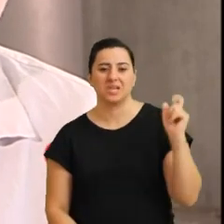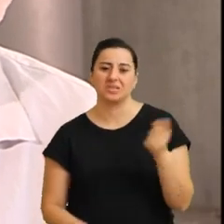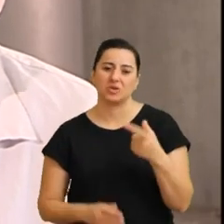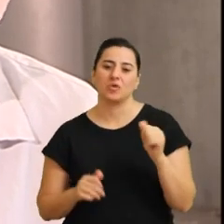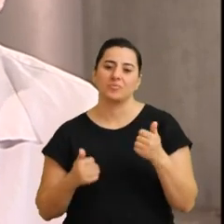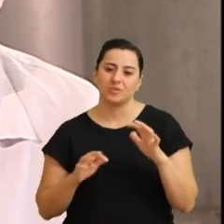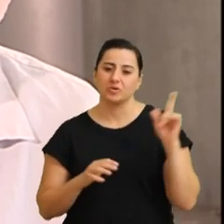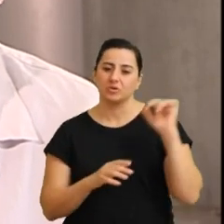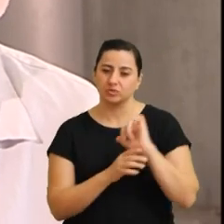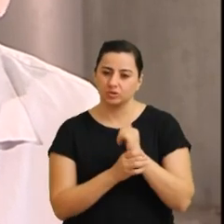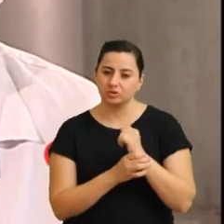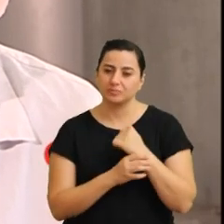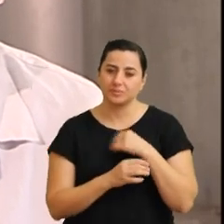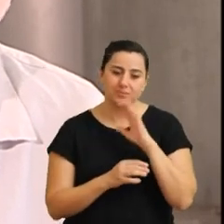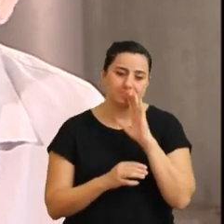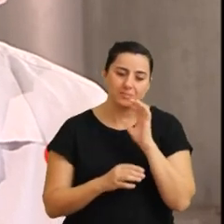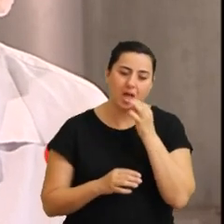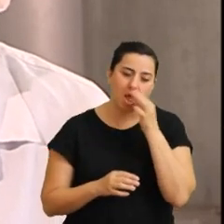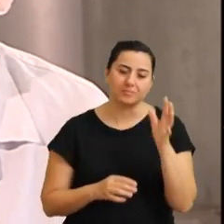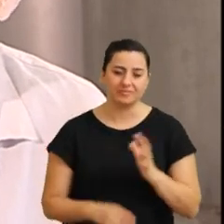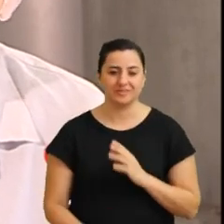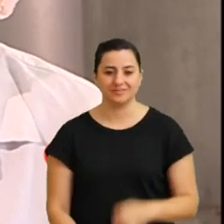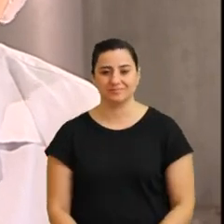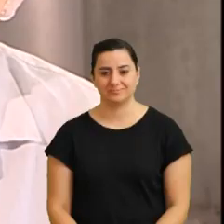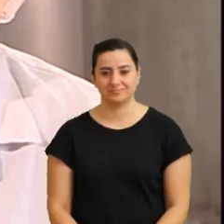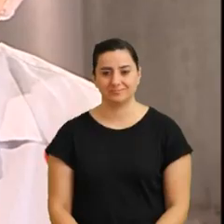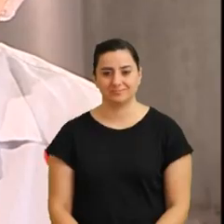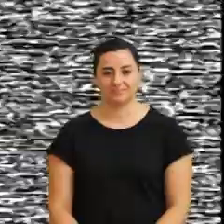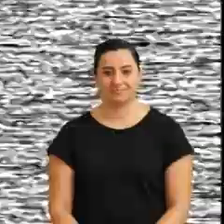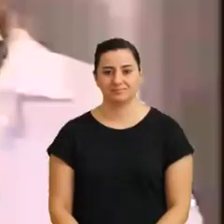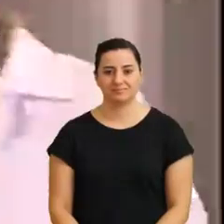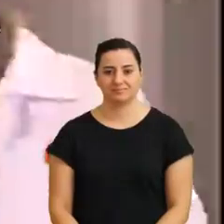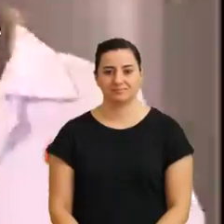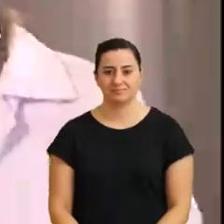bile ben ustanın kulağına kar suyu kaçırmayı iyi bilirim.